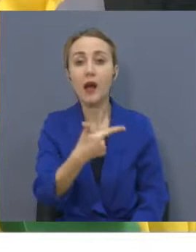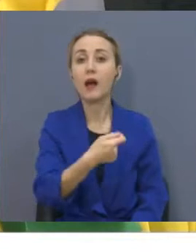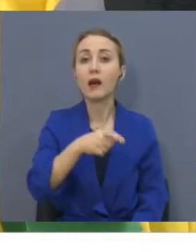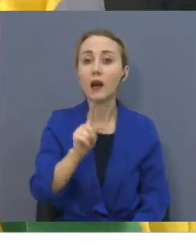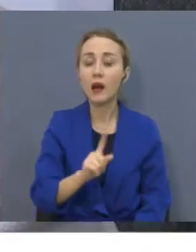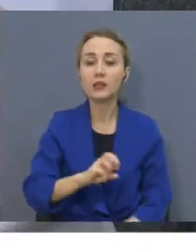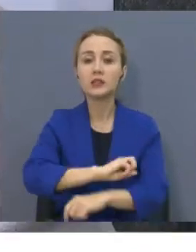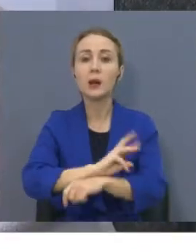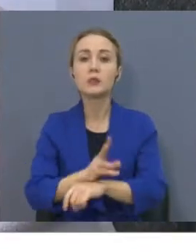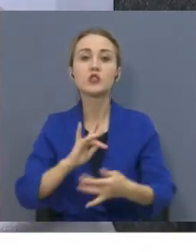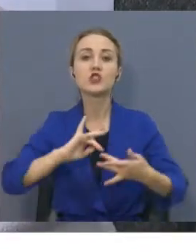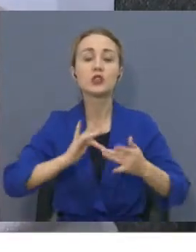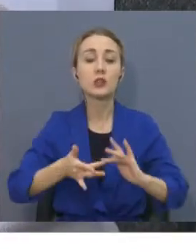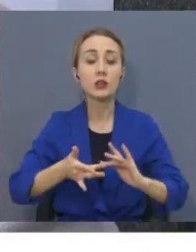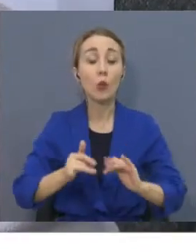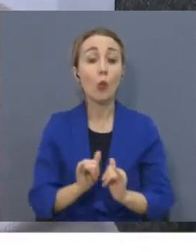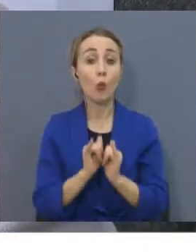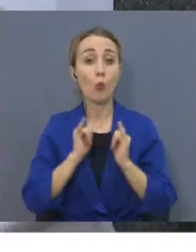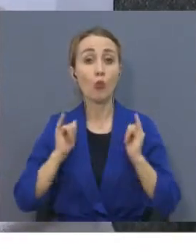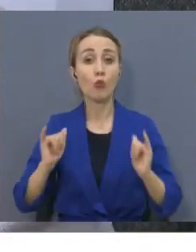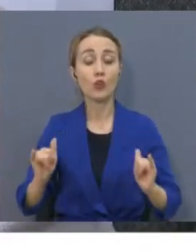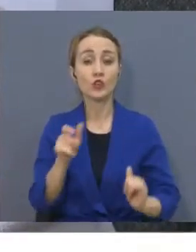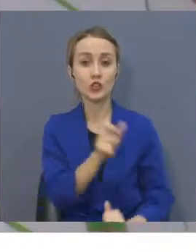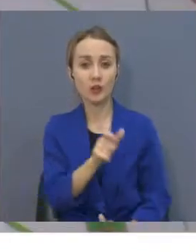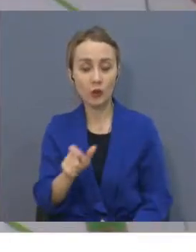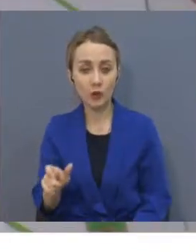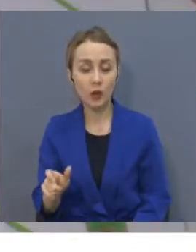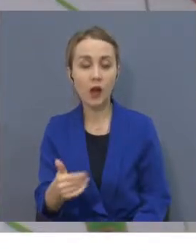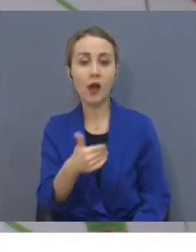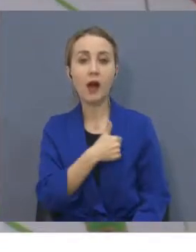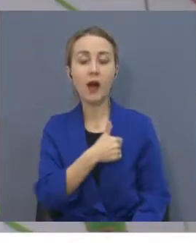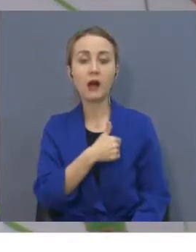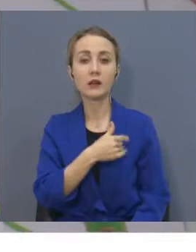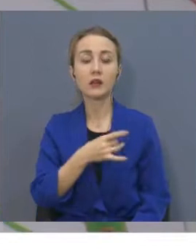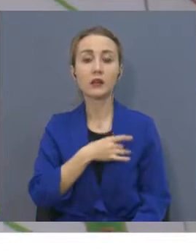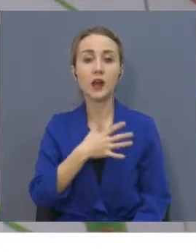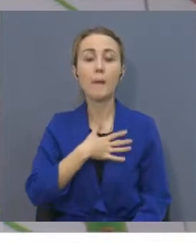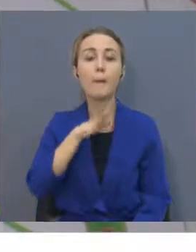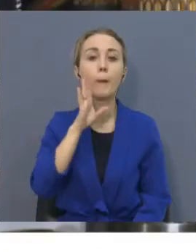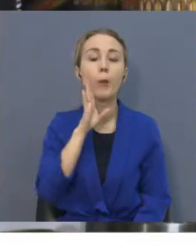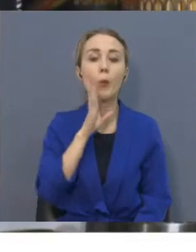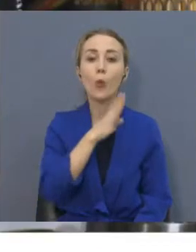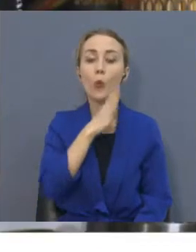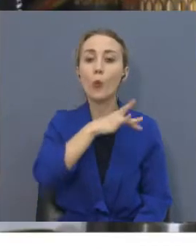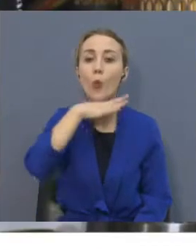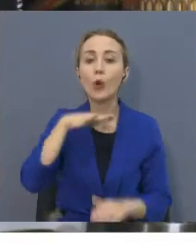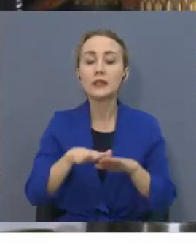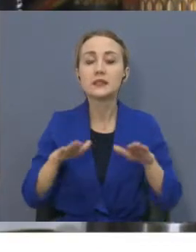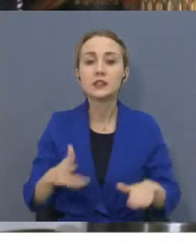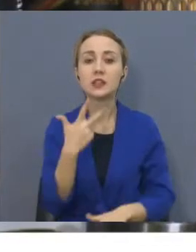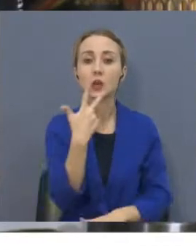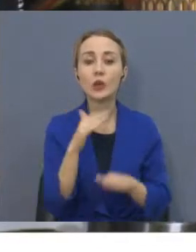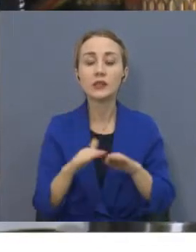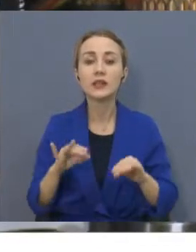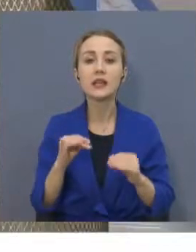газификация и обеспечение интернетом. В целях увеличения демографии предлагается присвоить статус многодетных матерей тем, у кого трое детей,